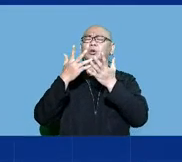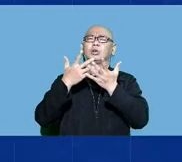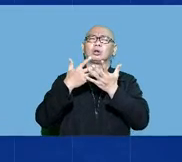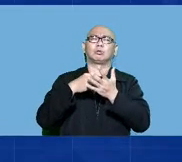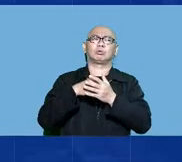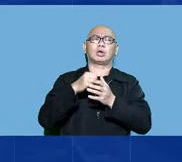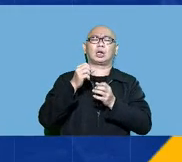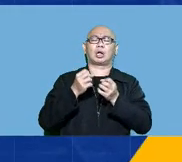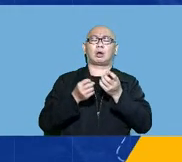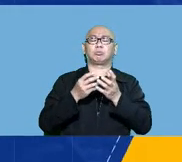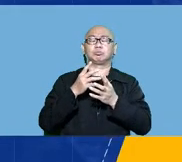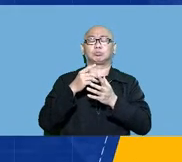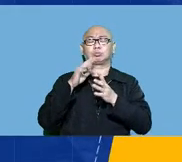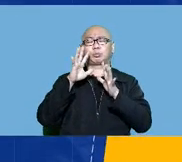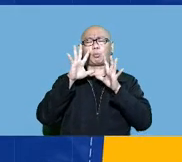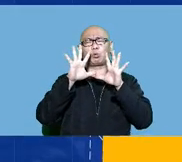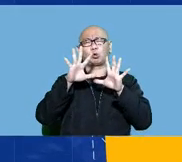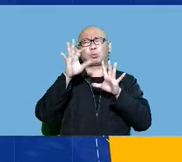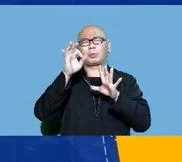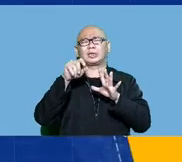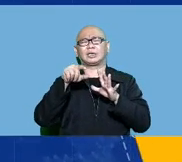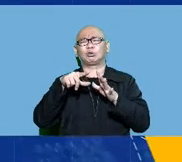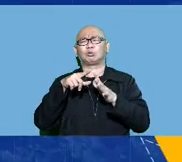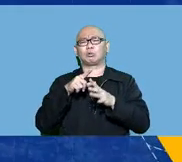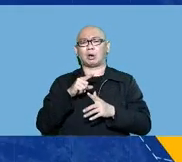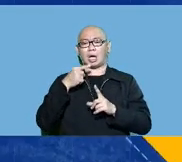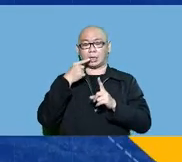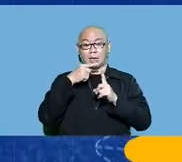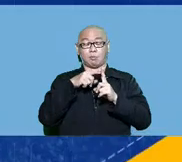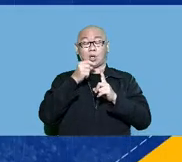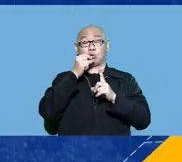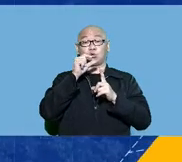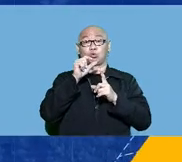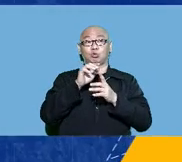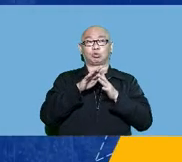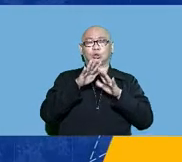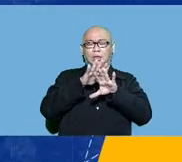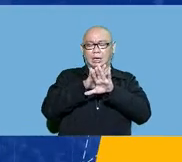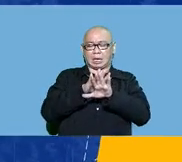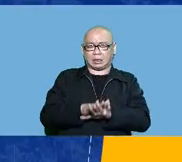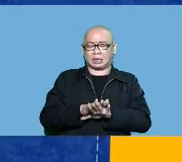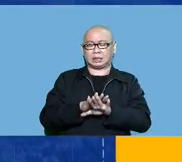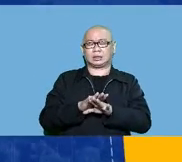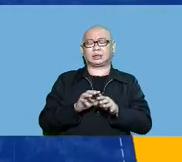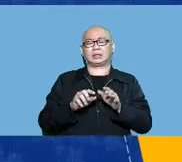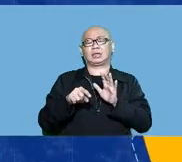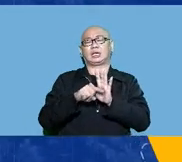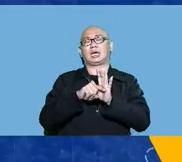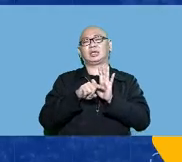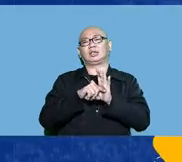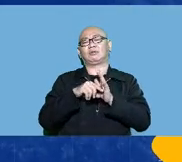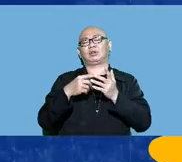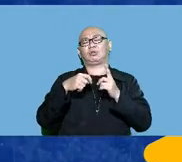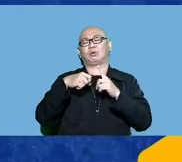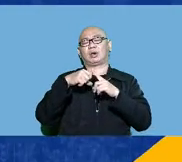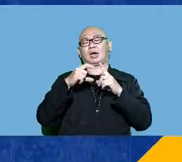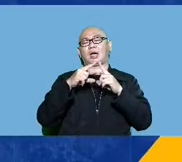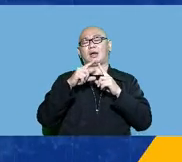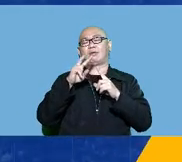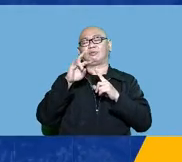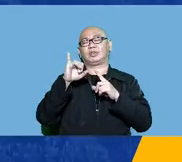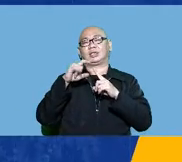10%, dan itu adalah ancaman bagi terjadinya tekanan negatif atau kavitasi.